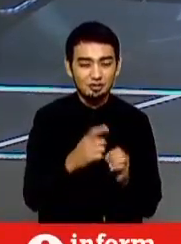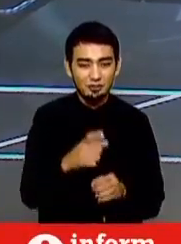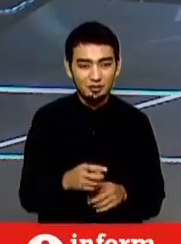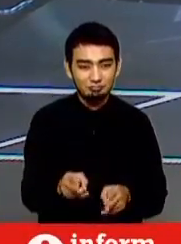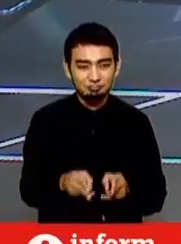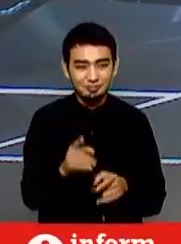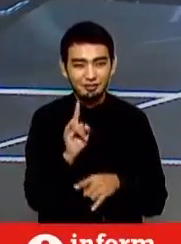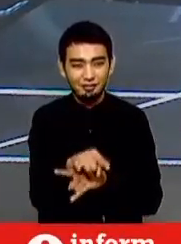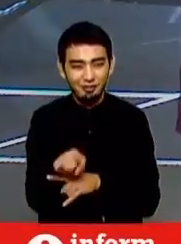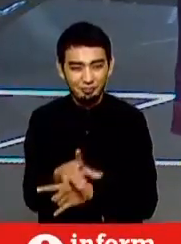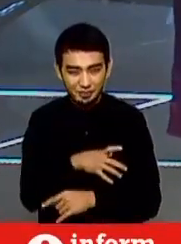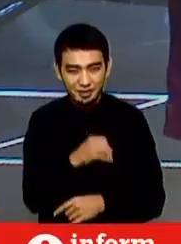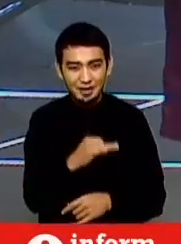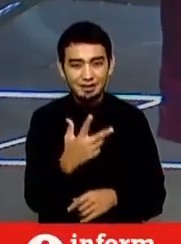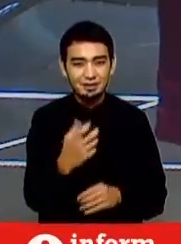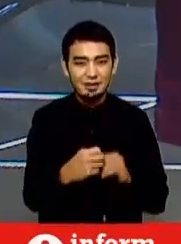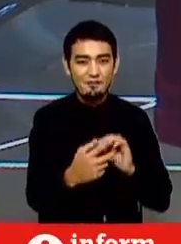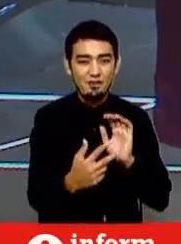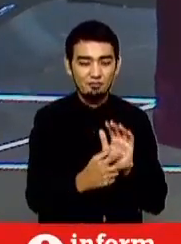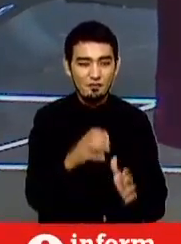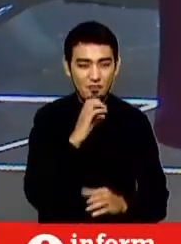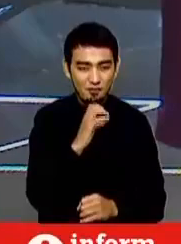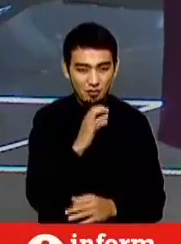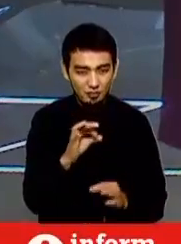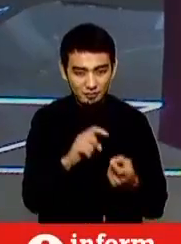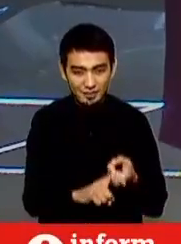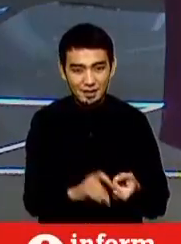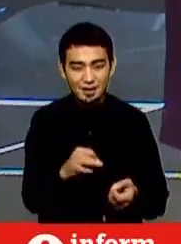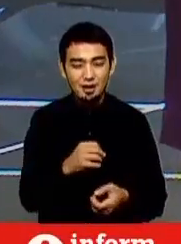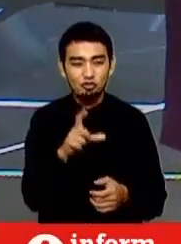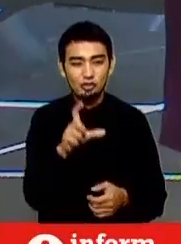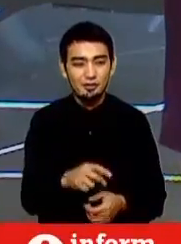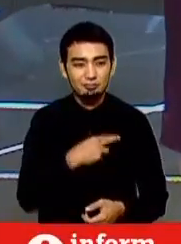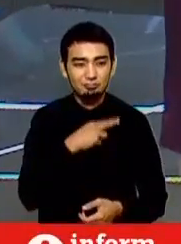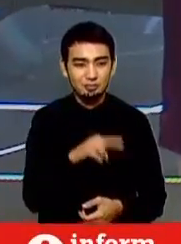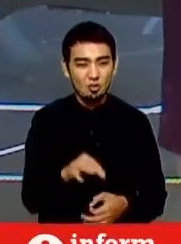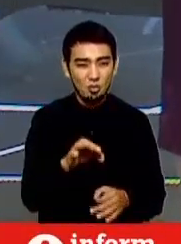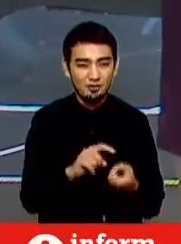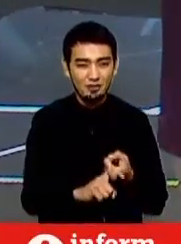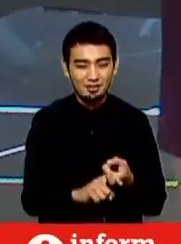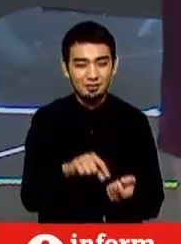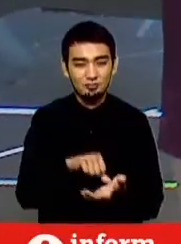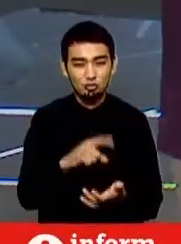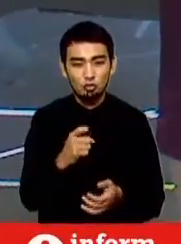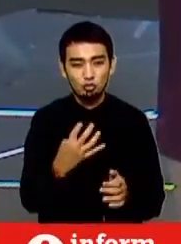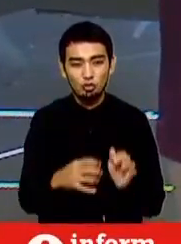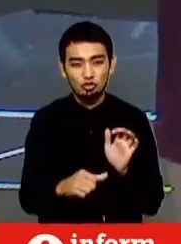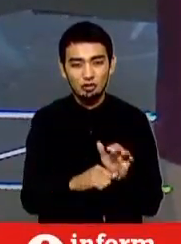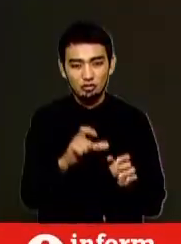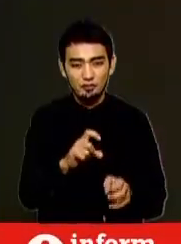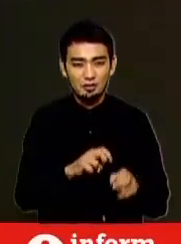алаяқтық, 318-і ұрлық жасаған деген күдік келінген. Ал адам өліміне қатысы бар деген 146 адамға іздеу